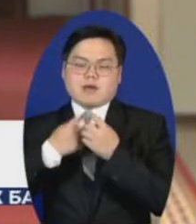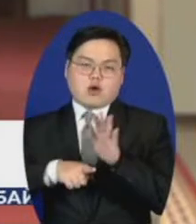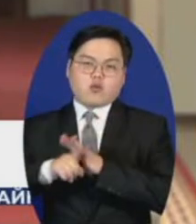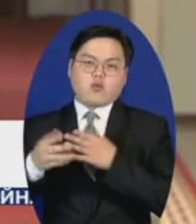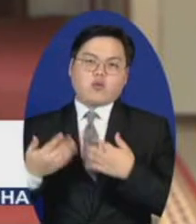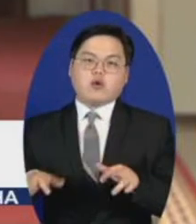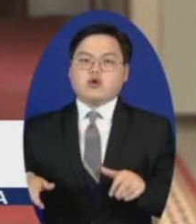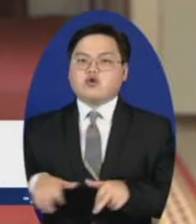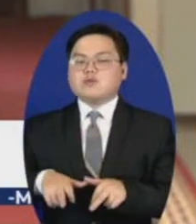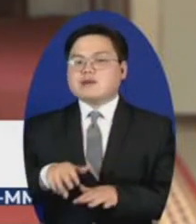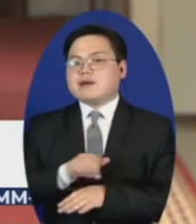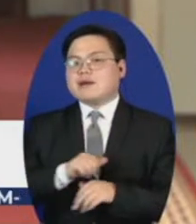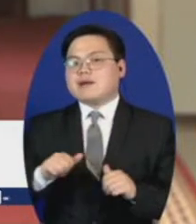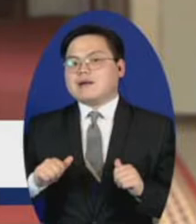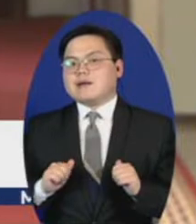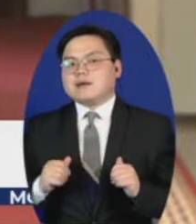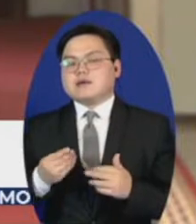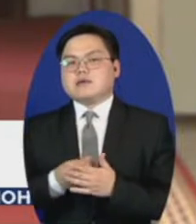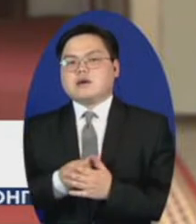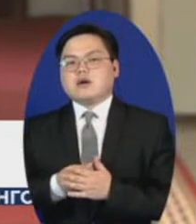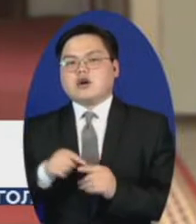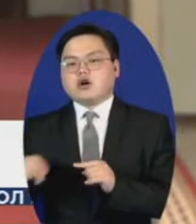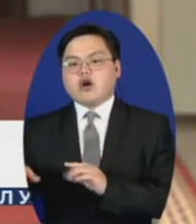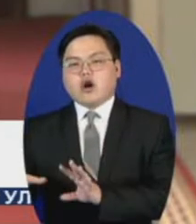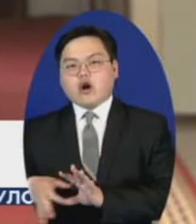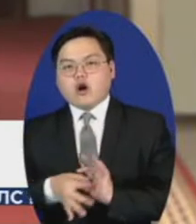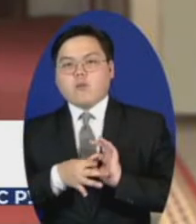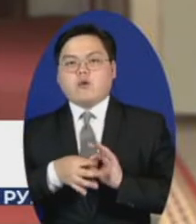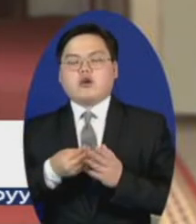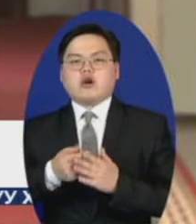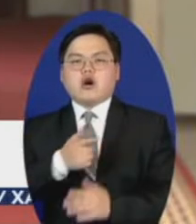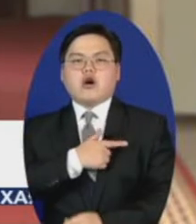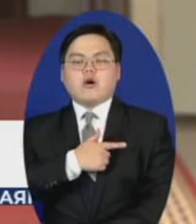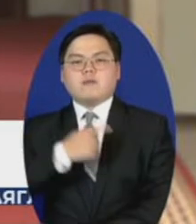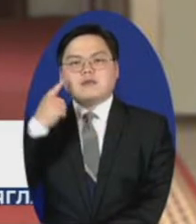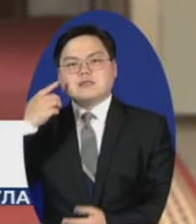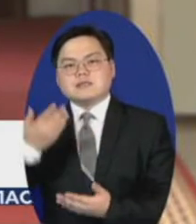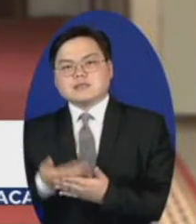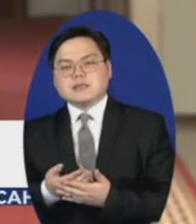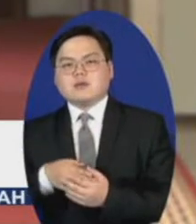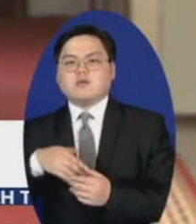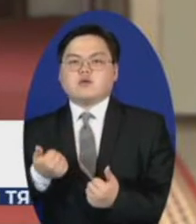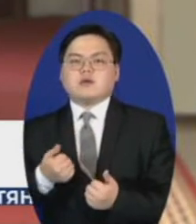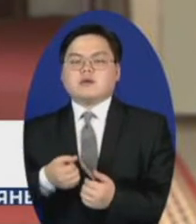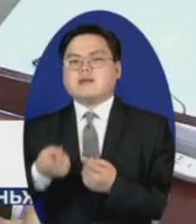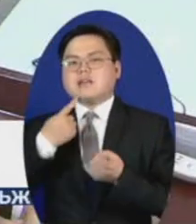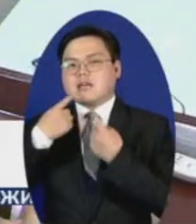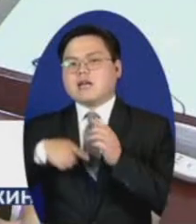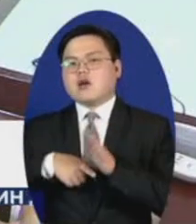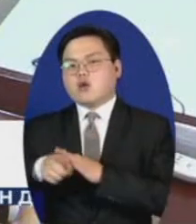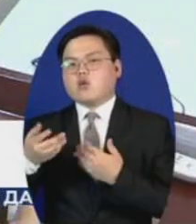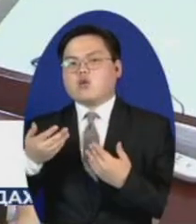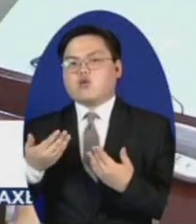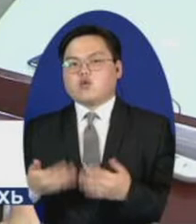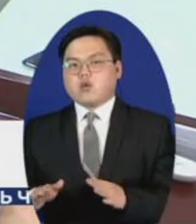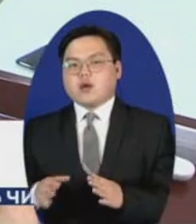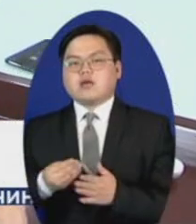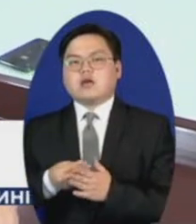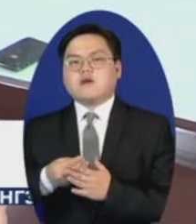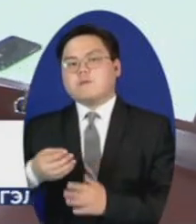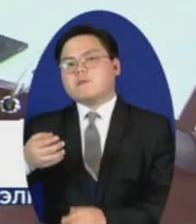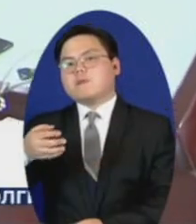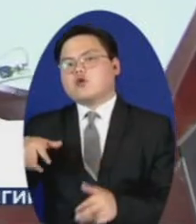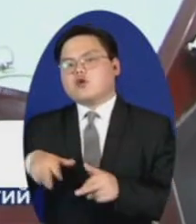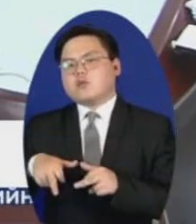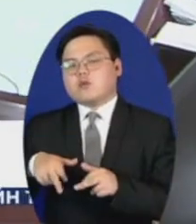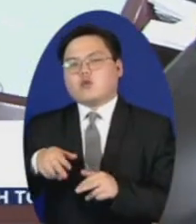Хөгжлийн бэрхшээлтэй иргэдийн дунд бас үүнтэй холбоотой бас одоо гомдол санал янз бүрийн юм яригдаад эхэлсэн байгаа. За мөн тархины цаажилттай хүүхдэд